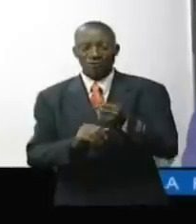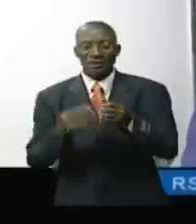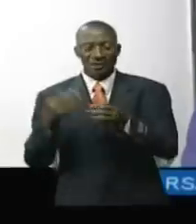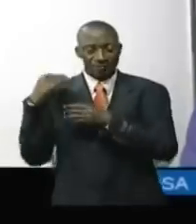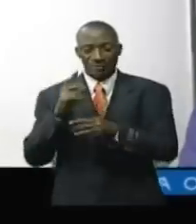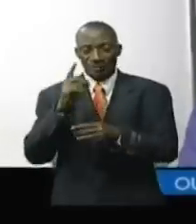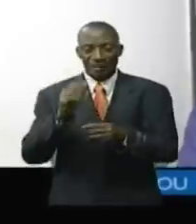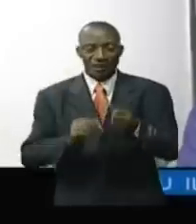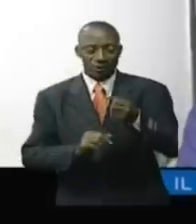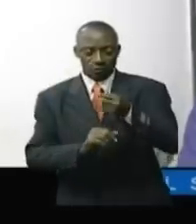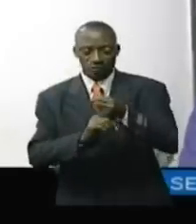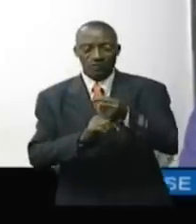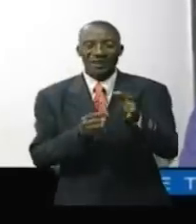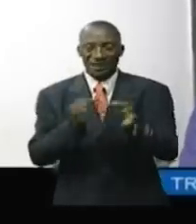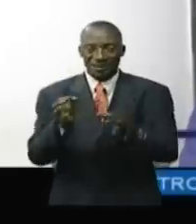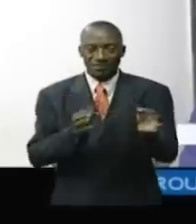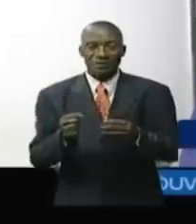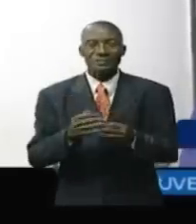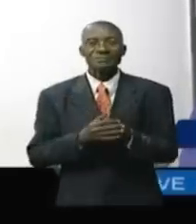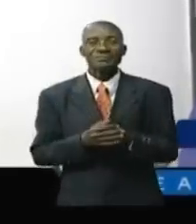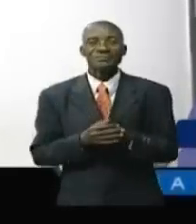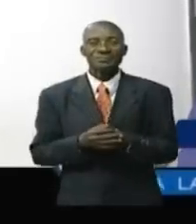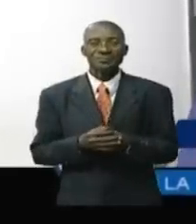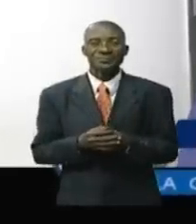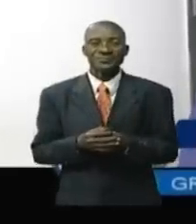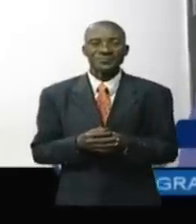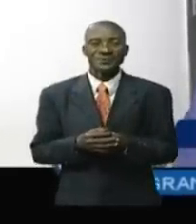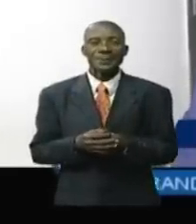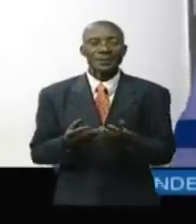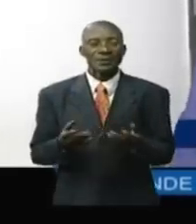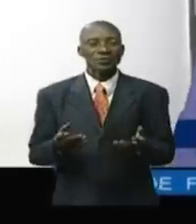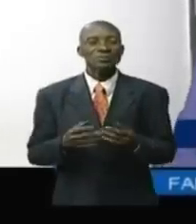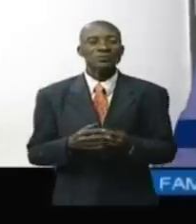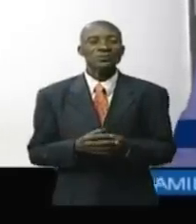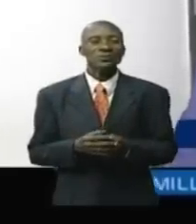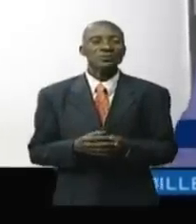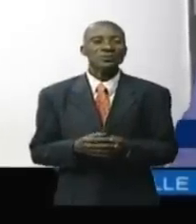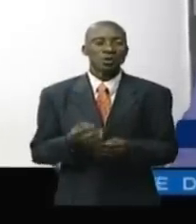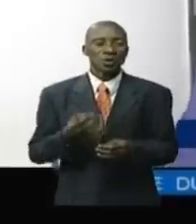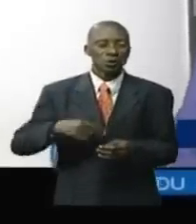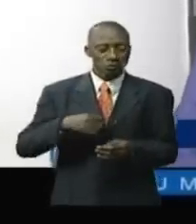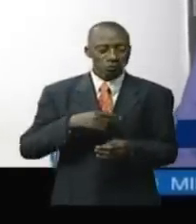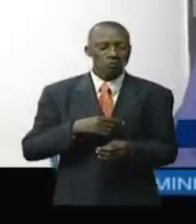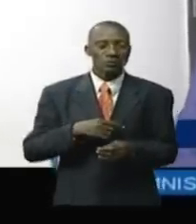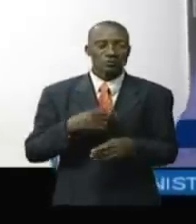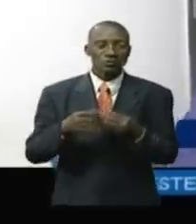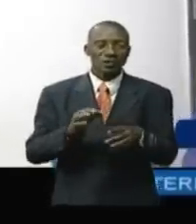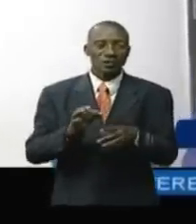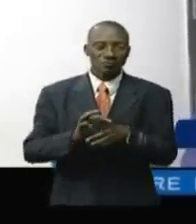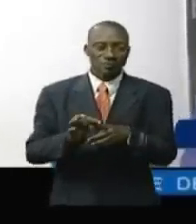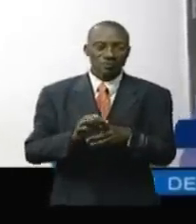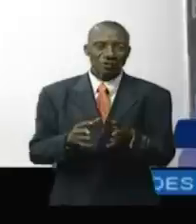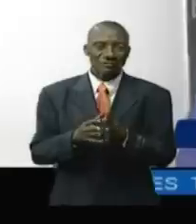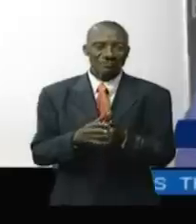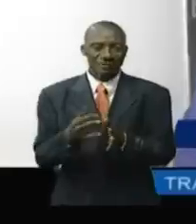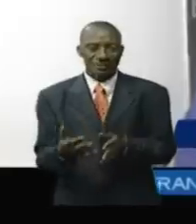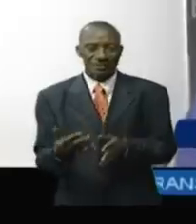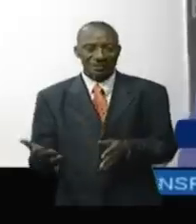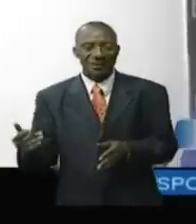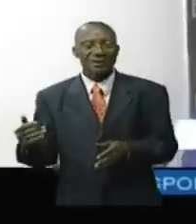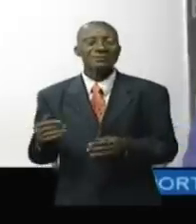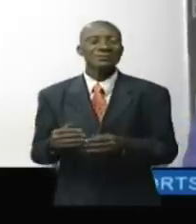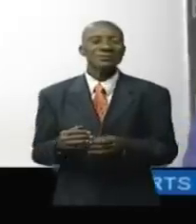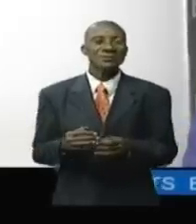provinciaux seront formés, donc seront appelés formateurs provinciaux. Et avec ces outils, ils vont devoir